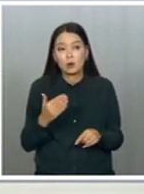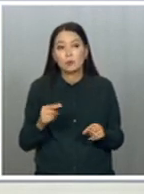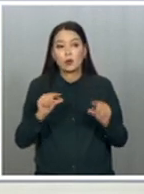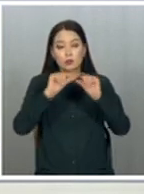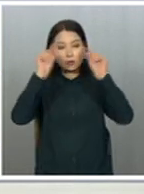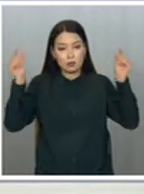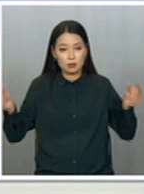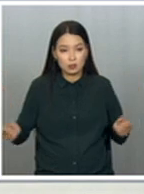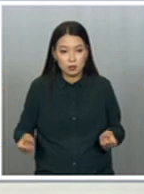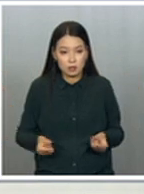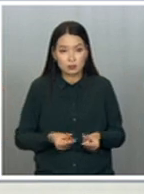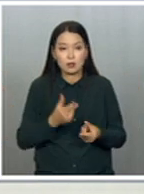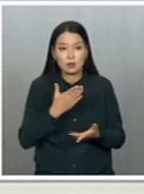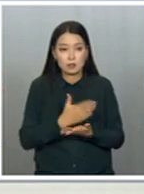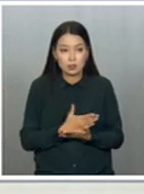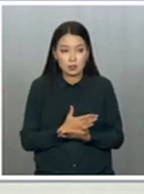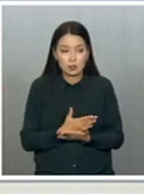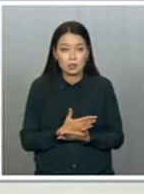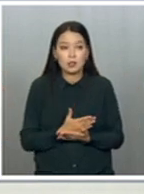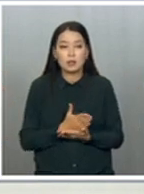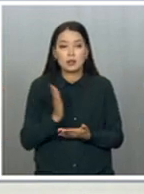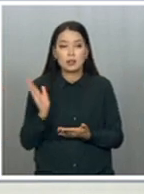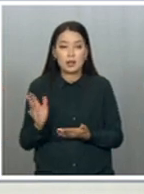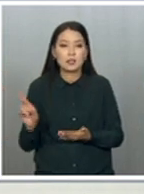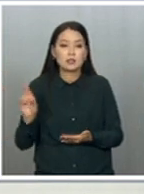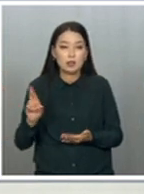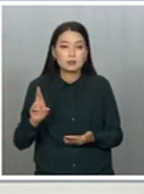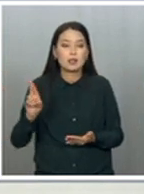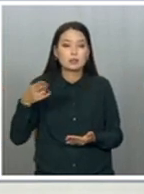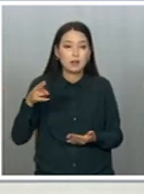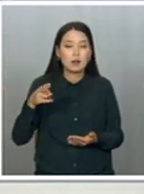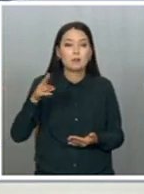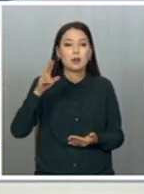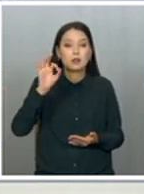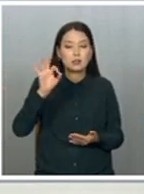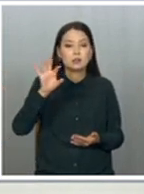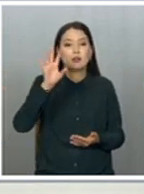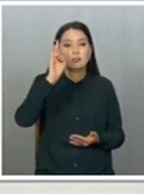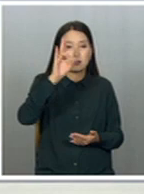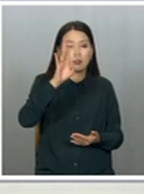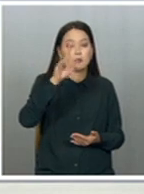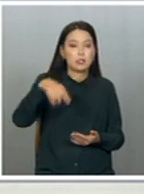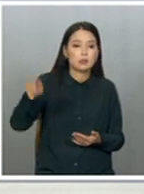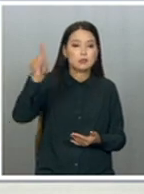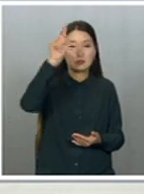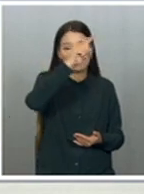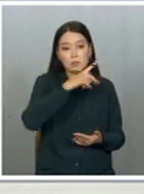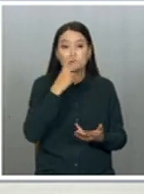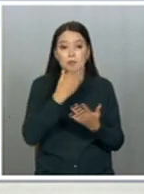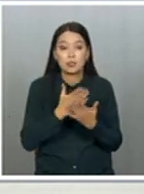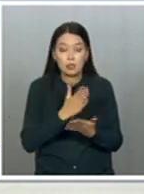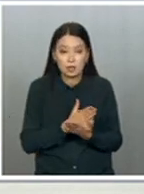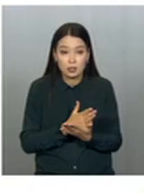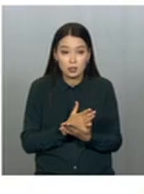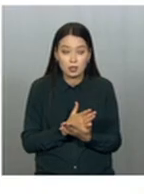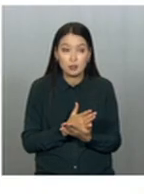берілген. Сәйкесінше қаңтар, желтоқсан, қараша, қазан тағы да басқа айлар толығымен бейнеленген. Ал